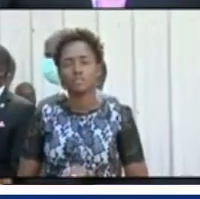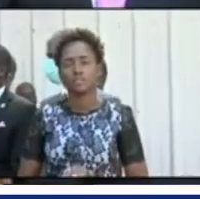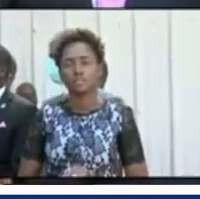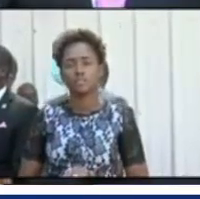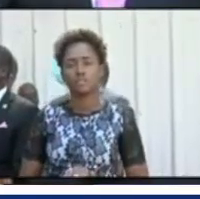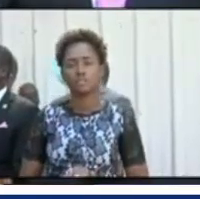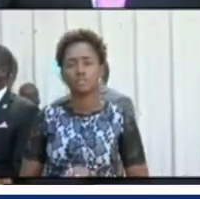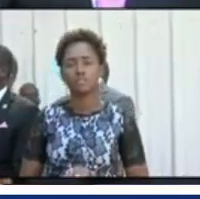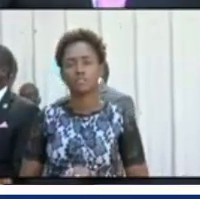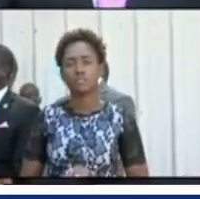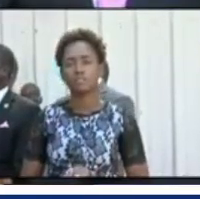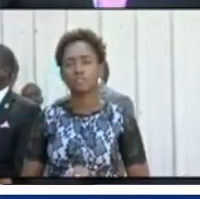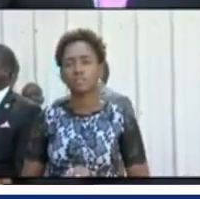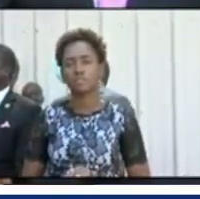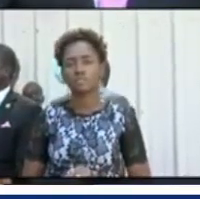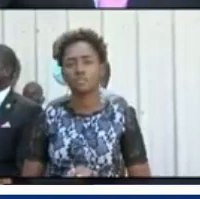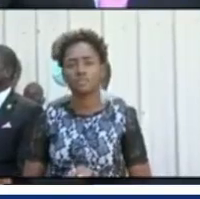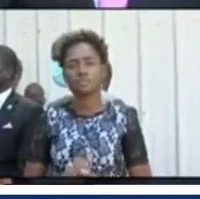pour